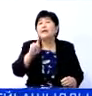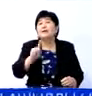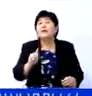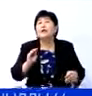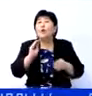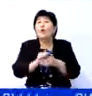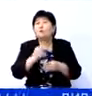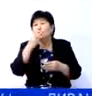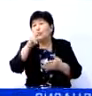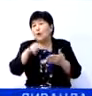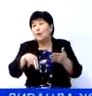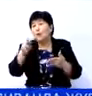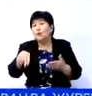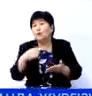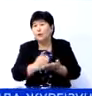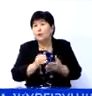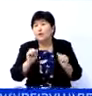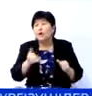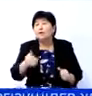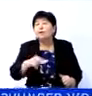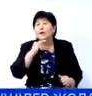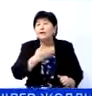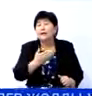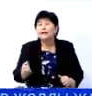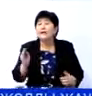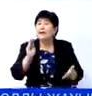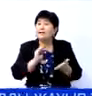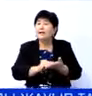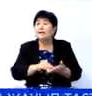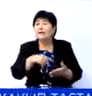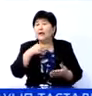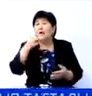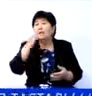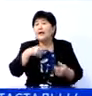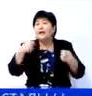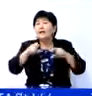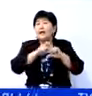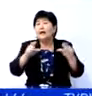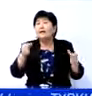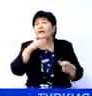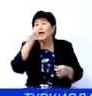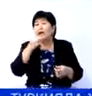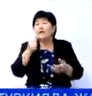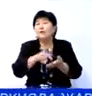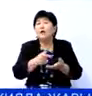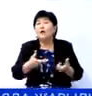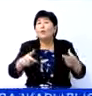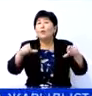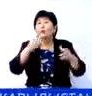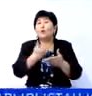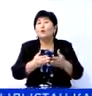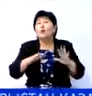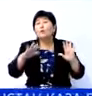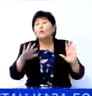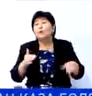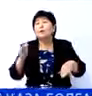көруге болады. Осы жерде назарларыңызға сала кетейін, дәріханаларда дәрі бағасының ретсіз өсуі туралы